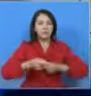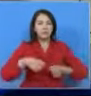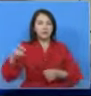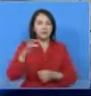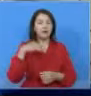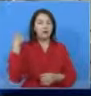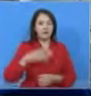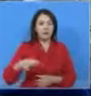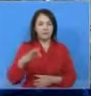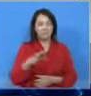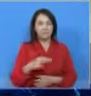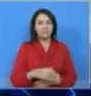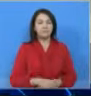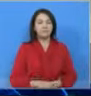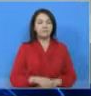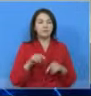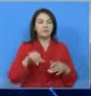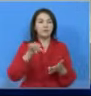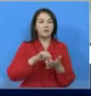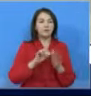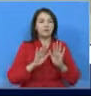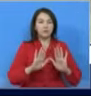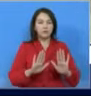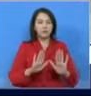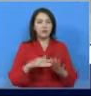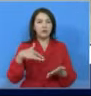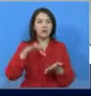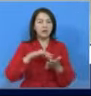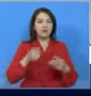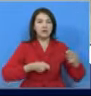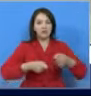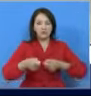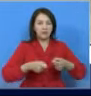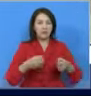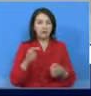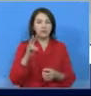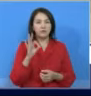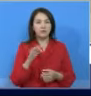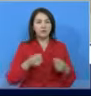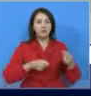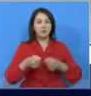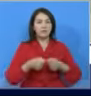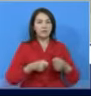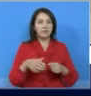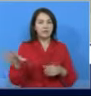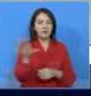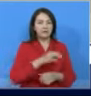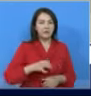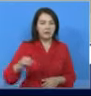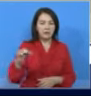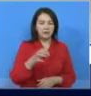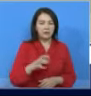районов Актюбинской области. Здесь приняли участие не только городские работодатели, но и работодатели со всех